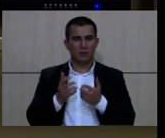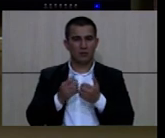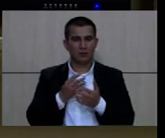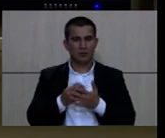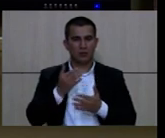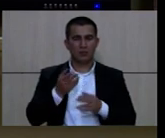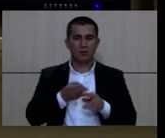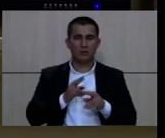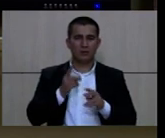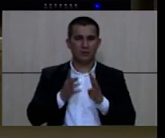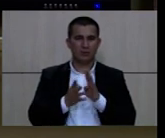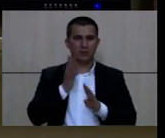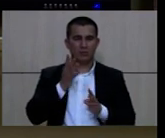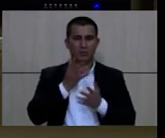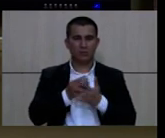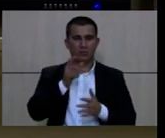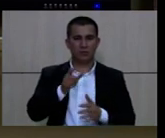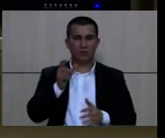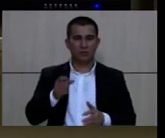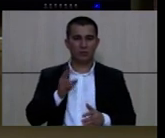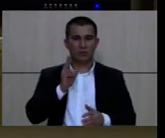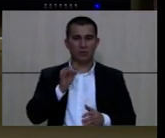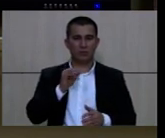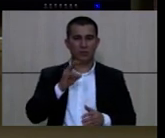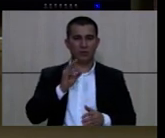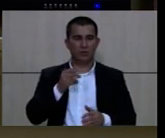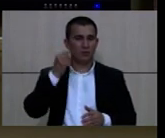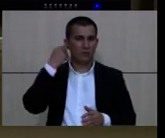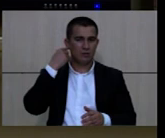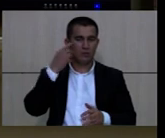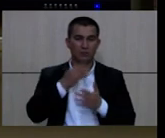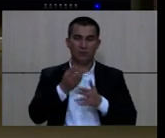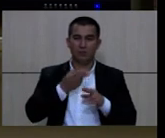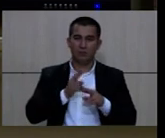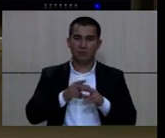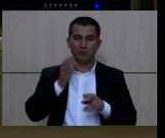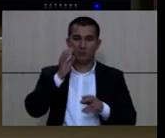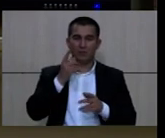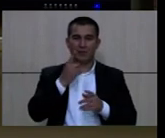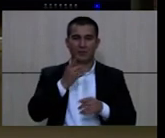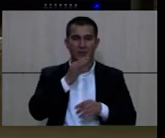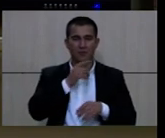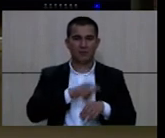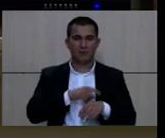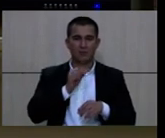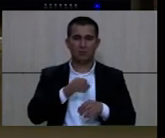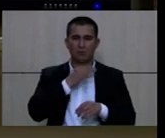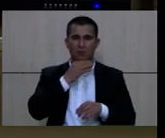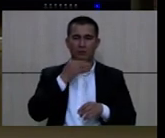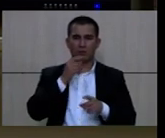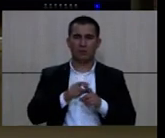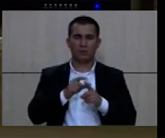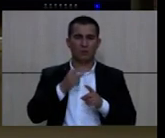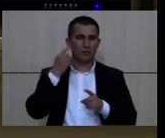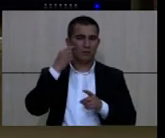qilgichlarga eng birinchi bo'lib inson qulog'i kiradi. Chunki inson qulog'i bir vaqtning o'zida bir nechta tovushlarni